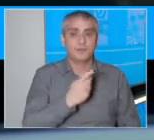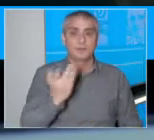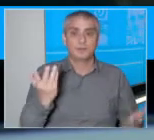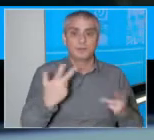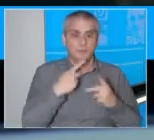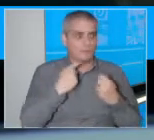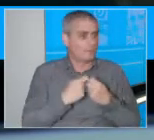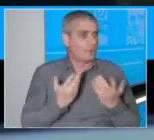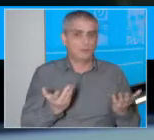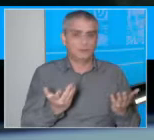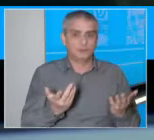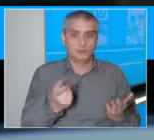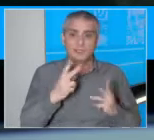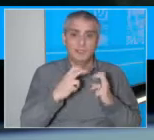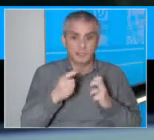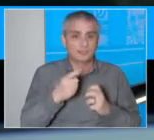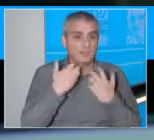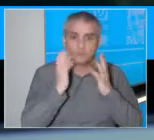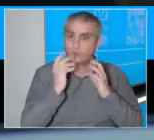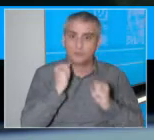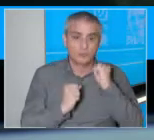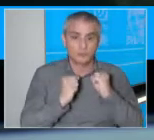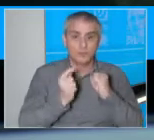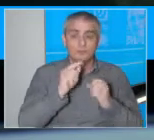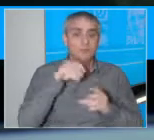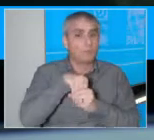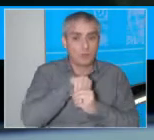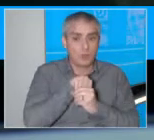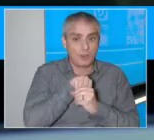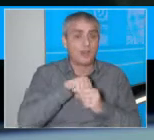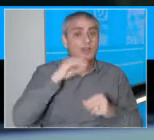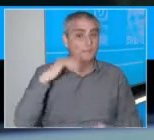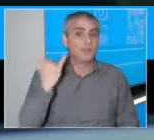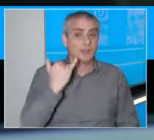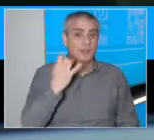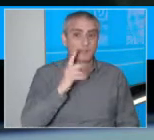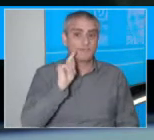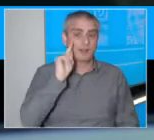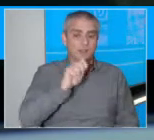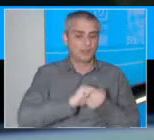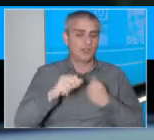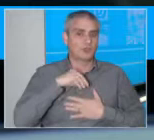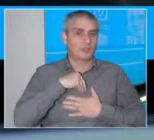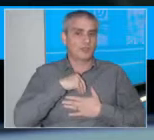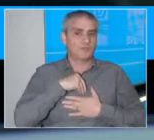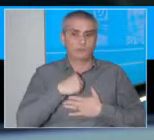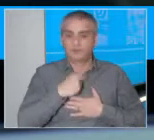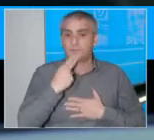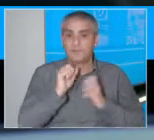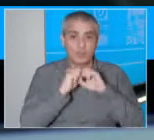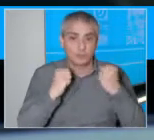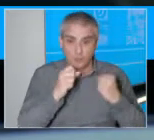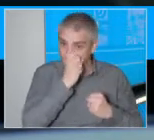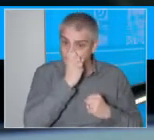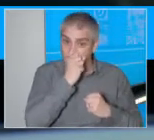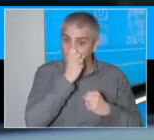מה הקשר? עיר הנידחת זה פרשה קשה, ומי שמעורב בה, עלול בדרך הטבע להגיע להשחטת הנפש. מבטיחה לנו התורה שאם זה יהיה